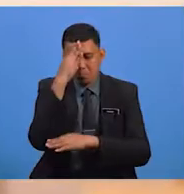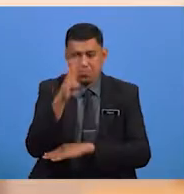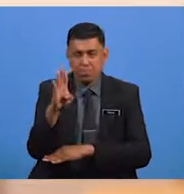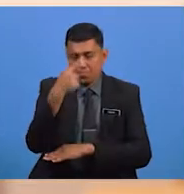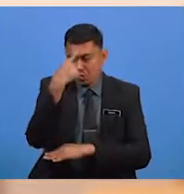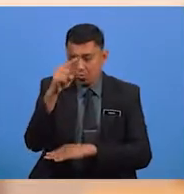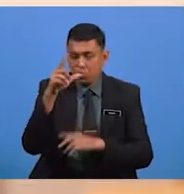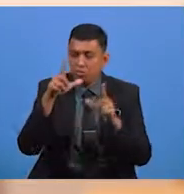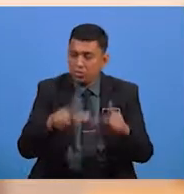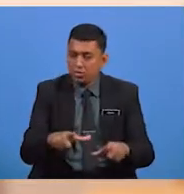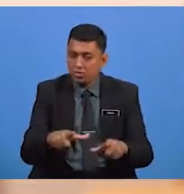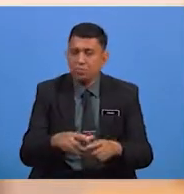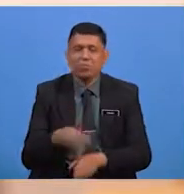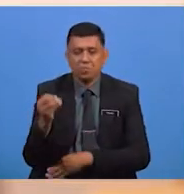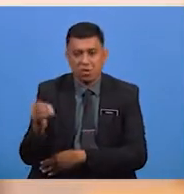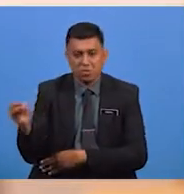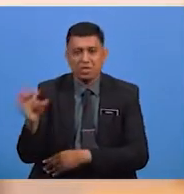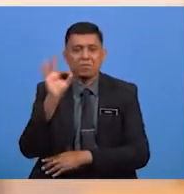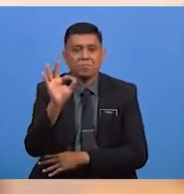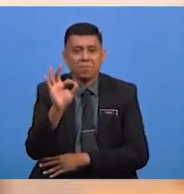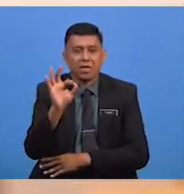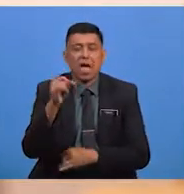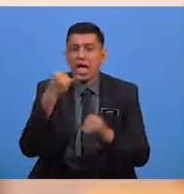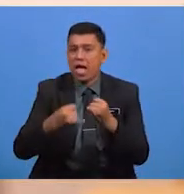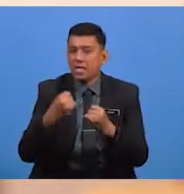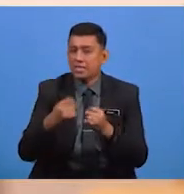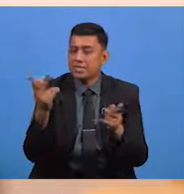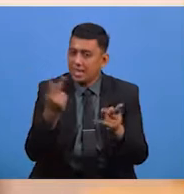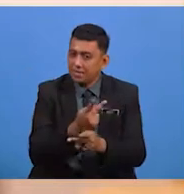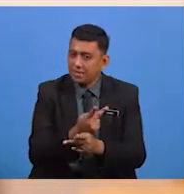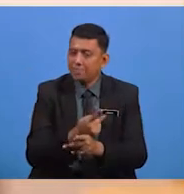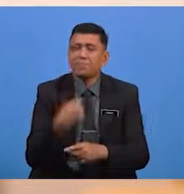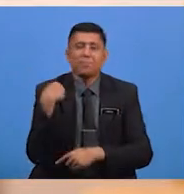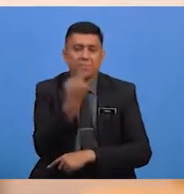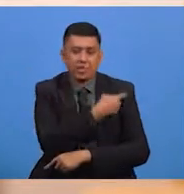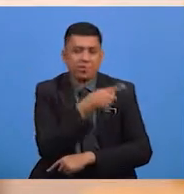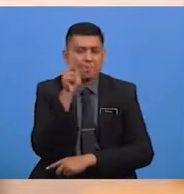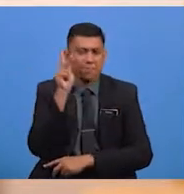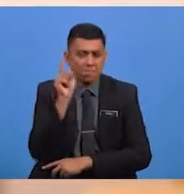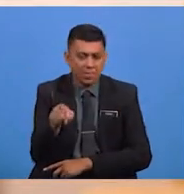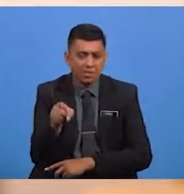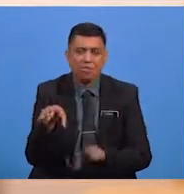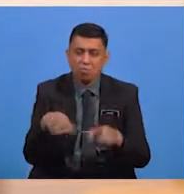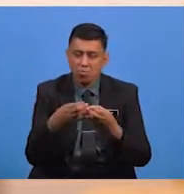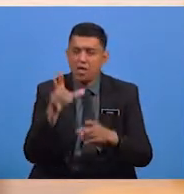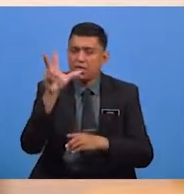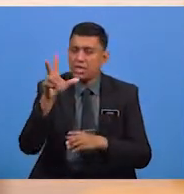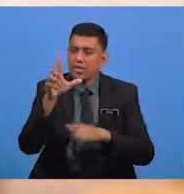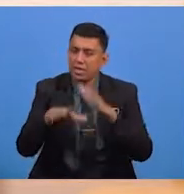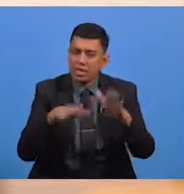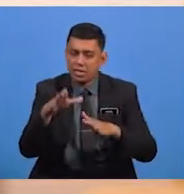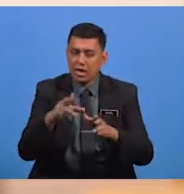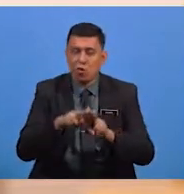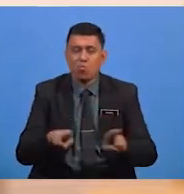untuk meletakkan objek bernombor 9 di hujung sekali, kita perlu melakukan 3 langkah utama